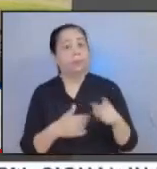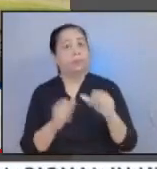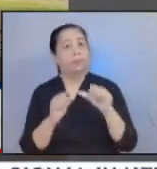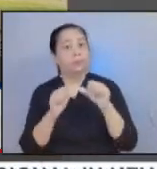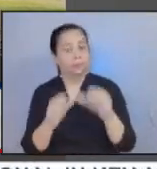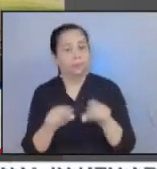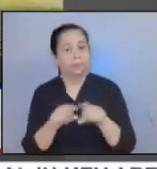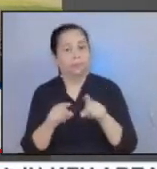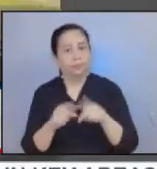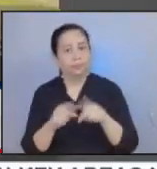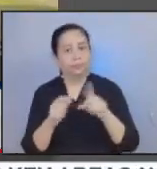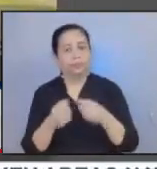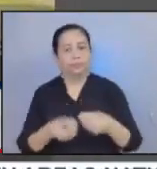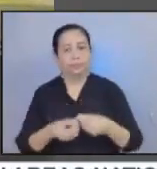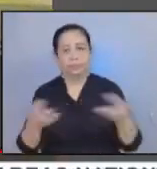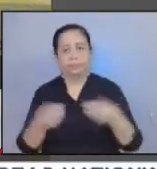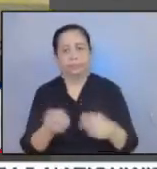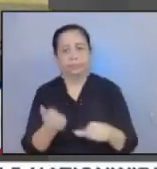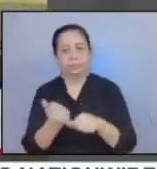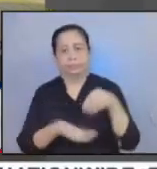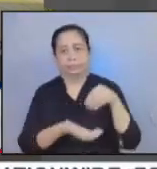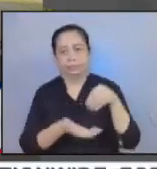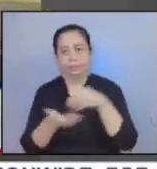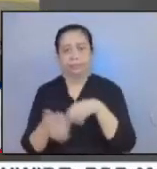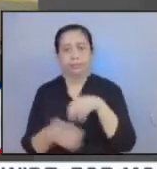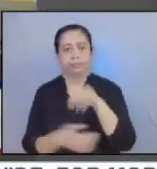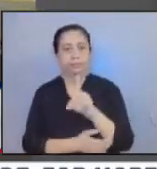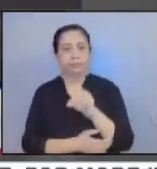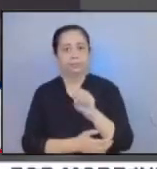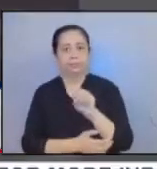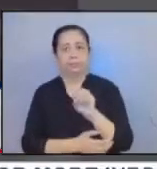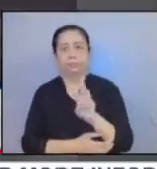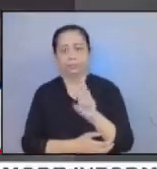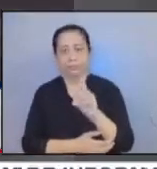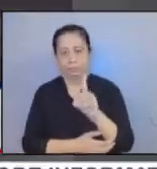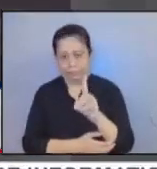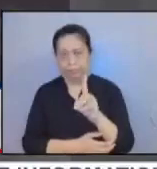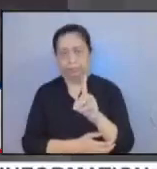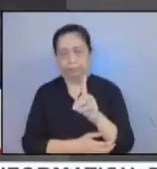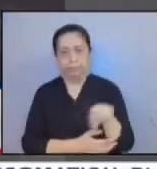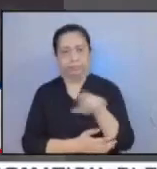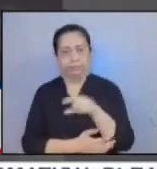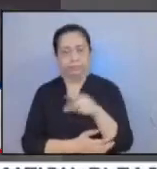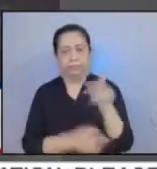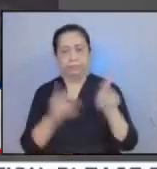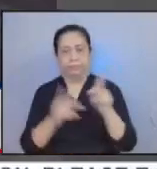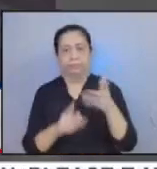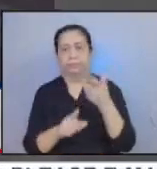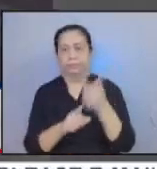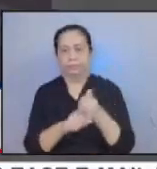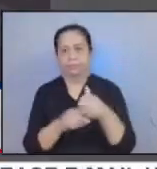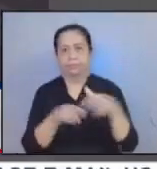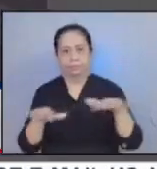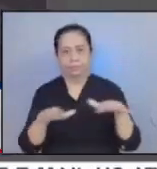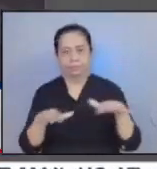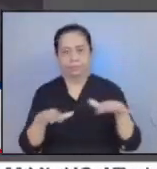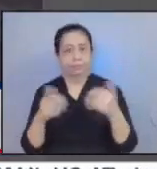ang pagbibigay ng assistance ng Department of Social Welfare and Development sa mga naapektuhan ng lindol. As of